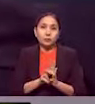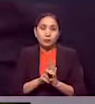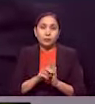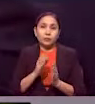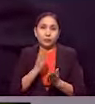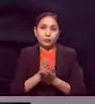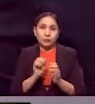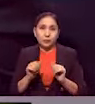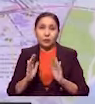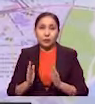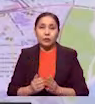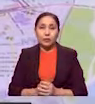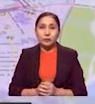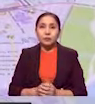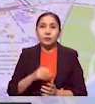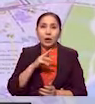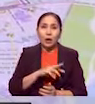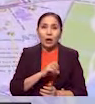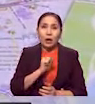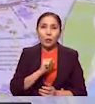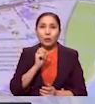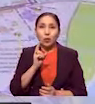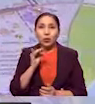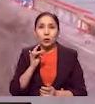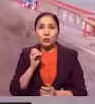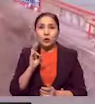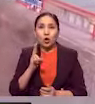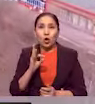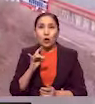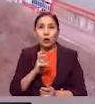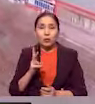yetib borishi mumkin bo'ladi. Amina Qurboniyazova, Azamat Mirzabekov, Qoraqalpog'iston yoshlar.